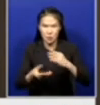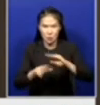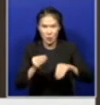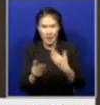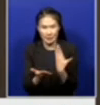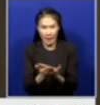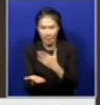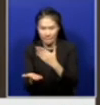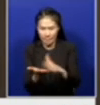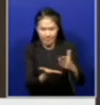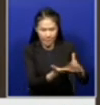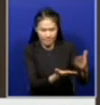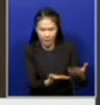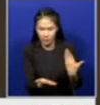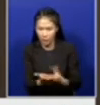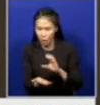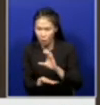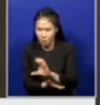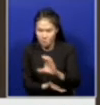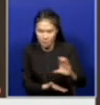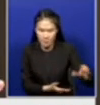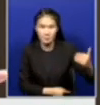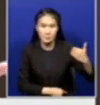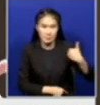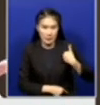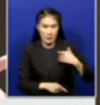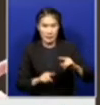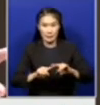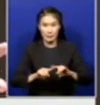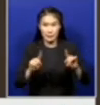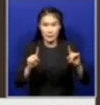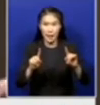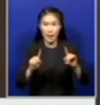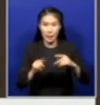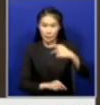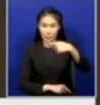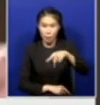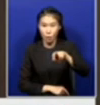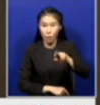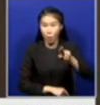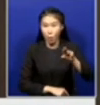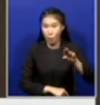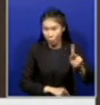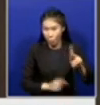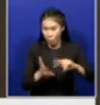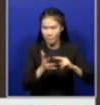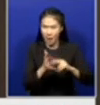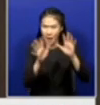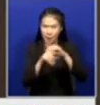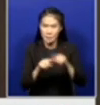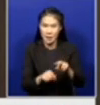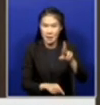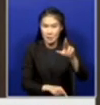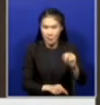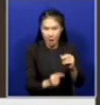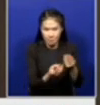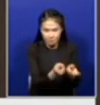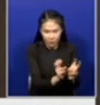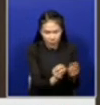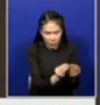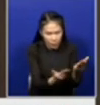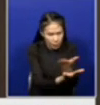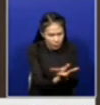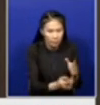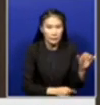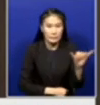นะฮะทั้งๆที่ยังพรบพระราชกำหนดนี้ยังไม่ได้ผ่านสภาเลยนะก็เรียนด้วย